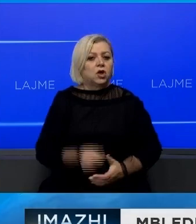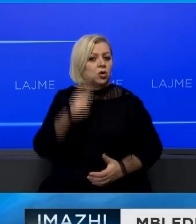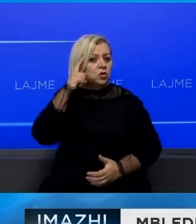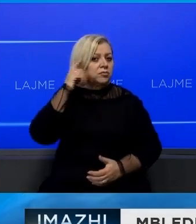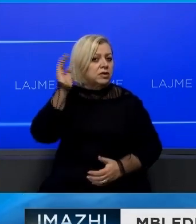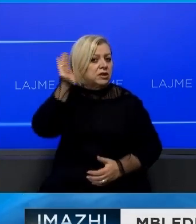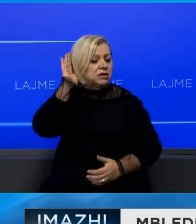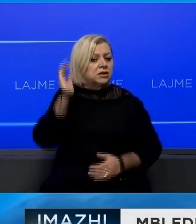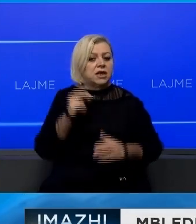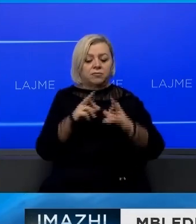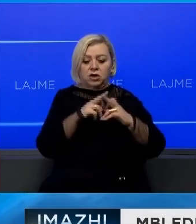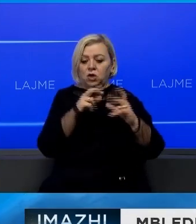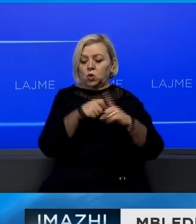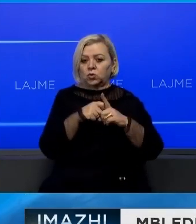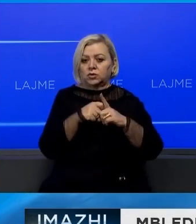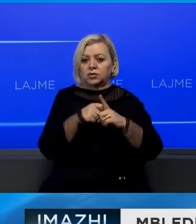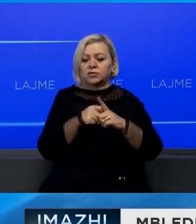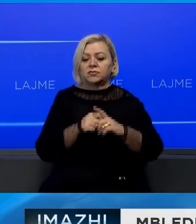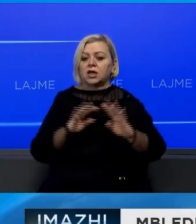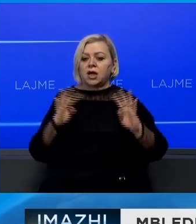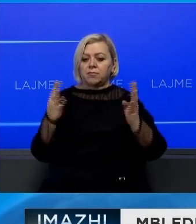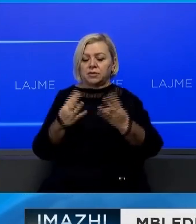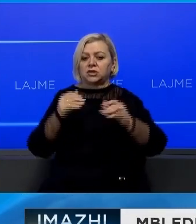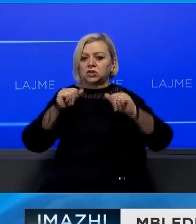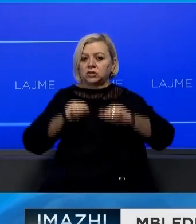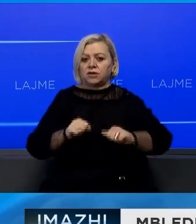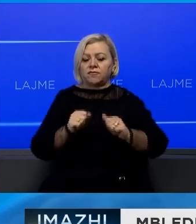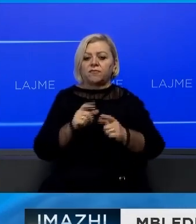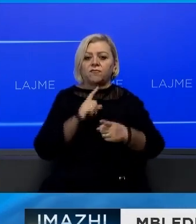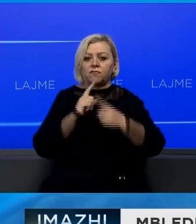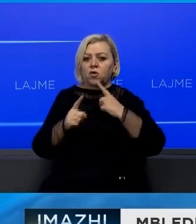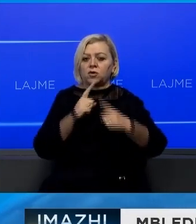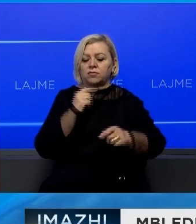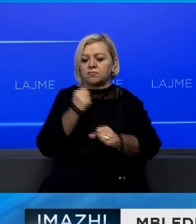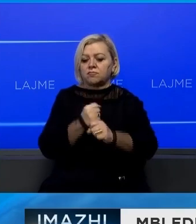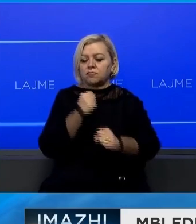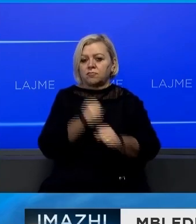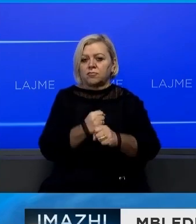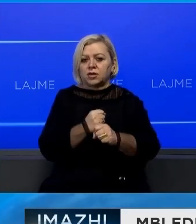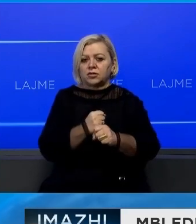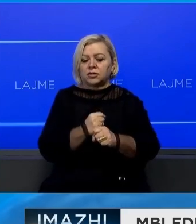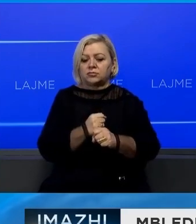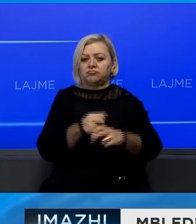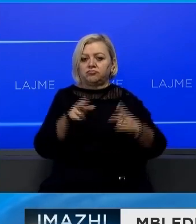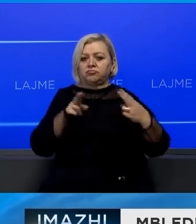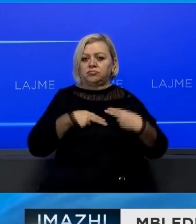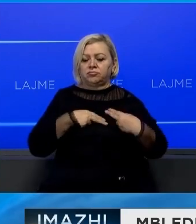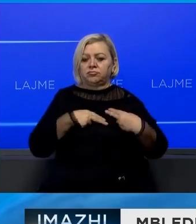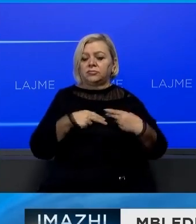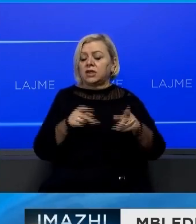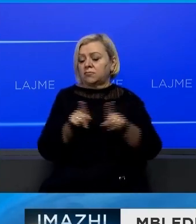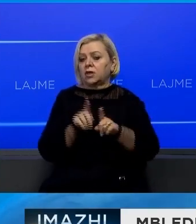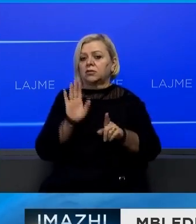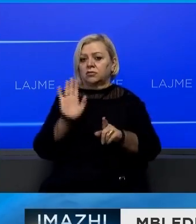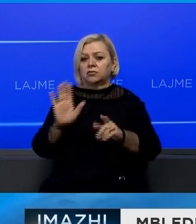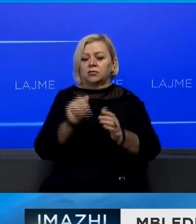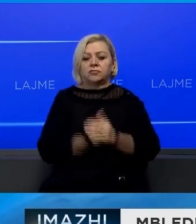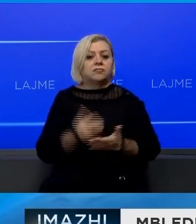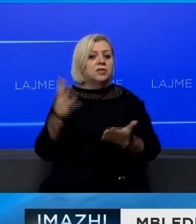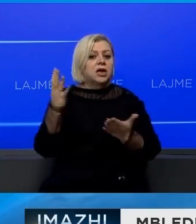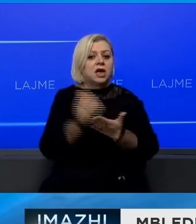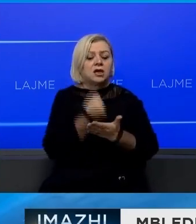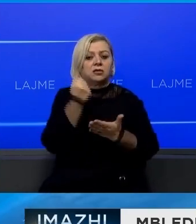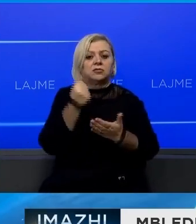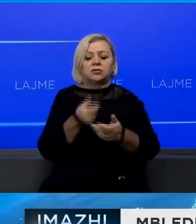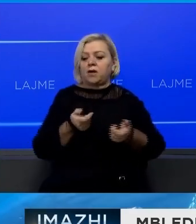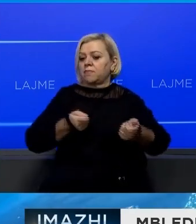Kryeministri i vendit Albin Kurti para kabinetit qeveritar ka folur për punën e bërë që nga marrja e mandatit. Sipas tij, kanë arritur që